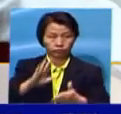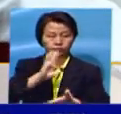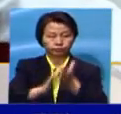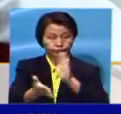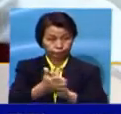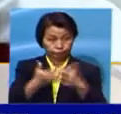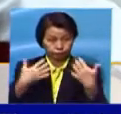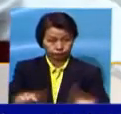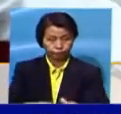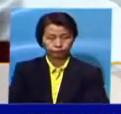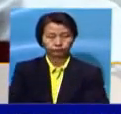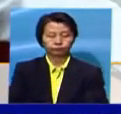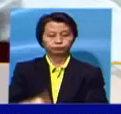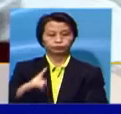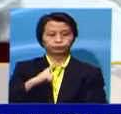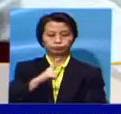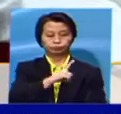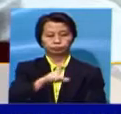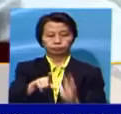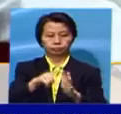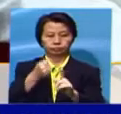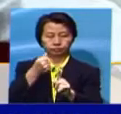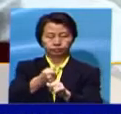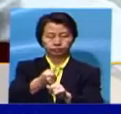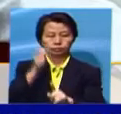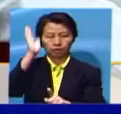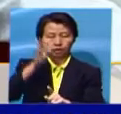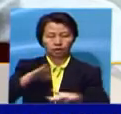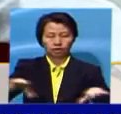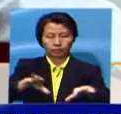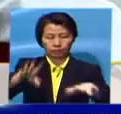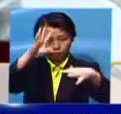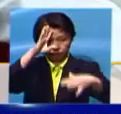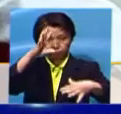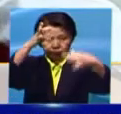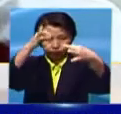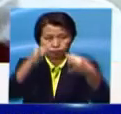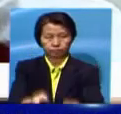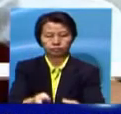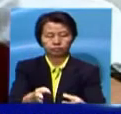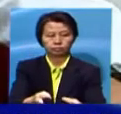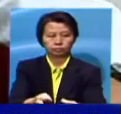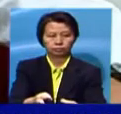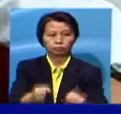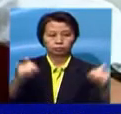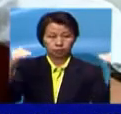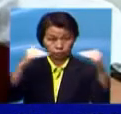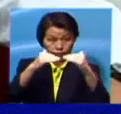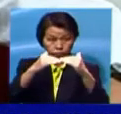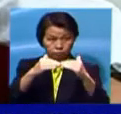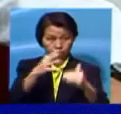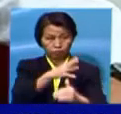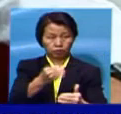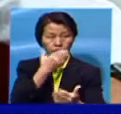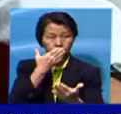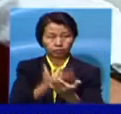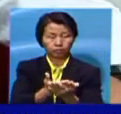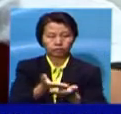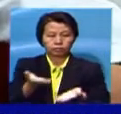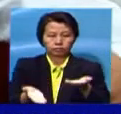pihak lembaga pengarah akan buat keputusan yang seadil dan sebaik